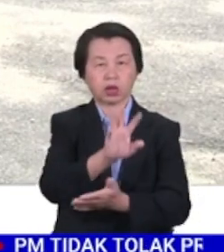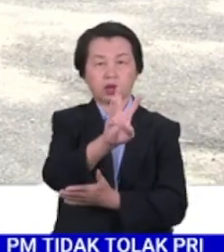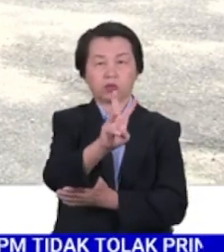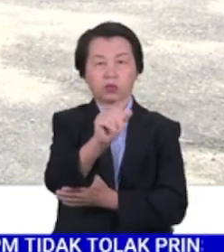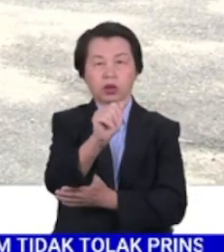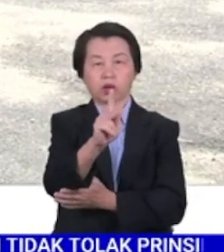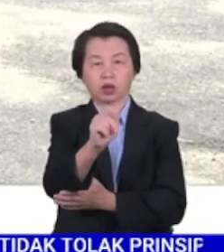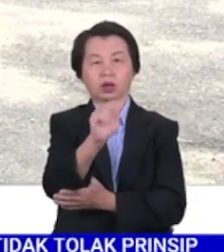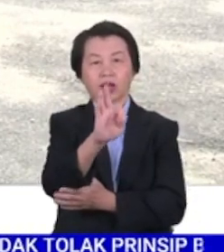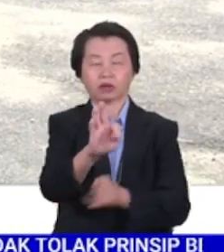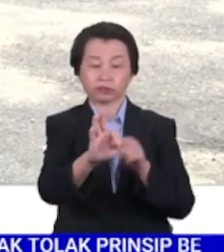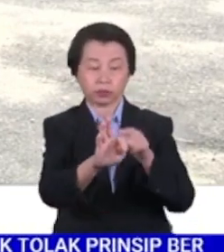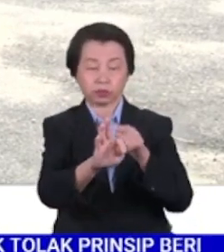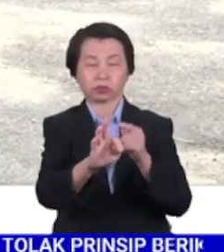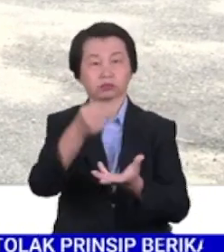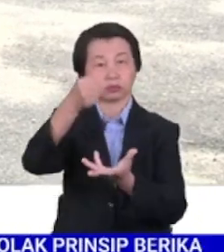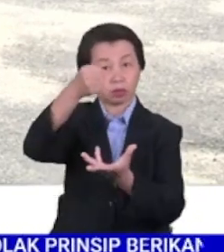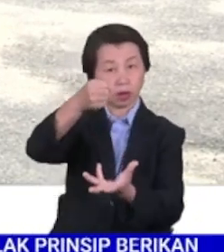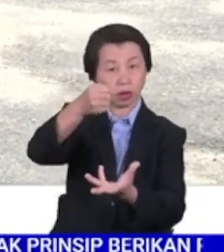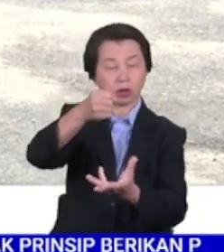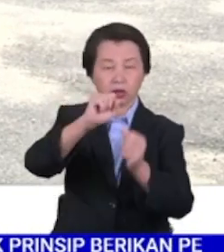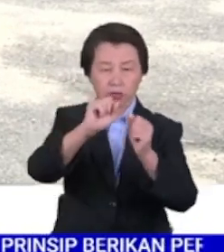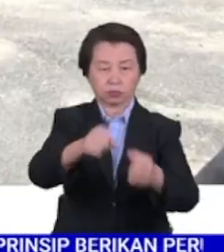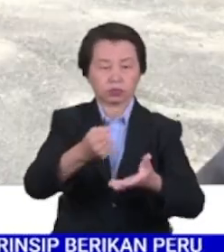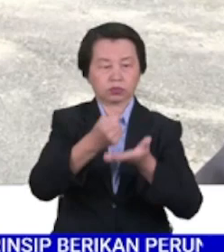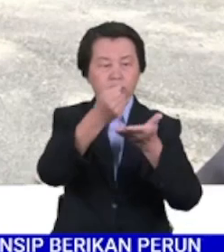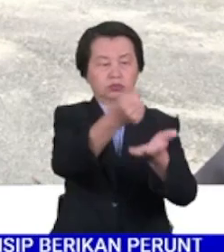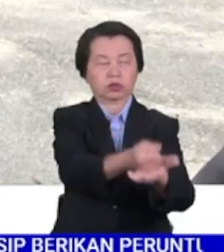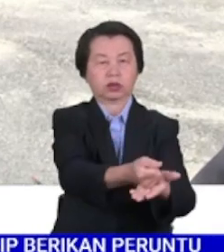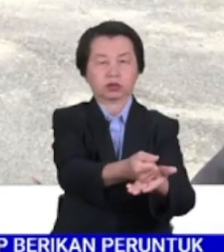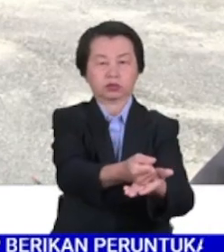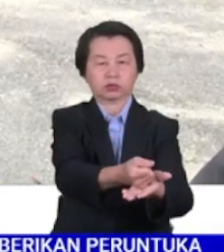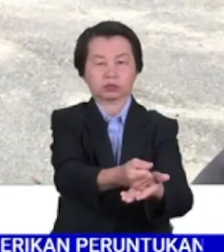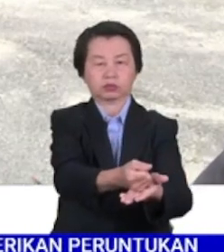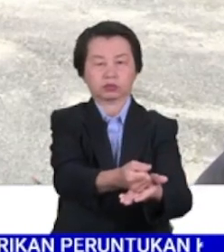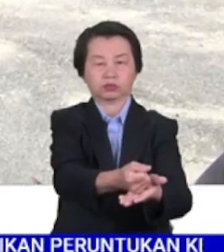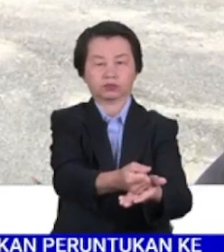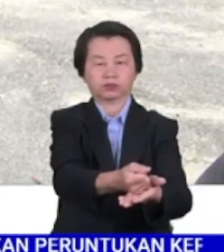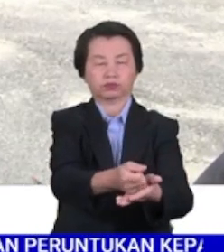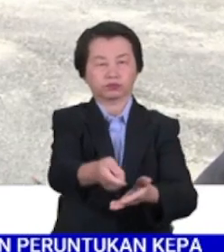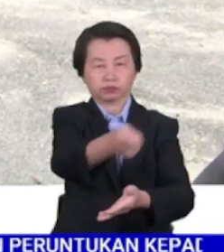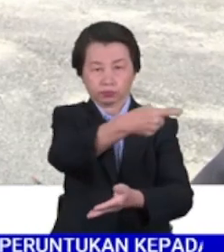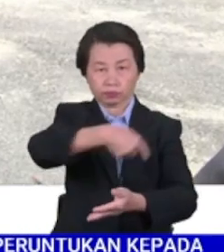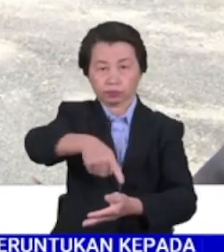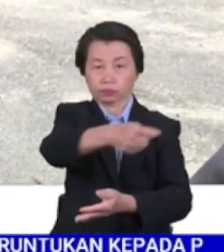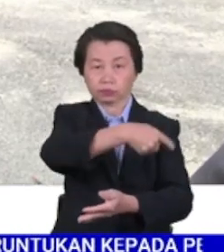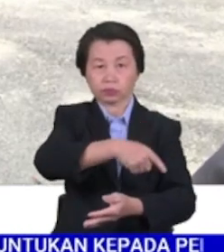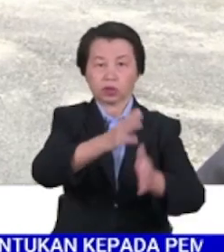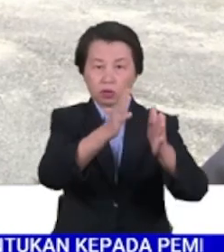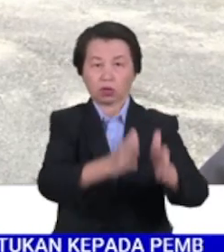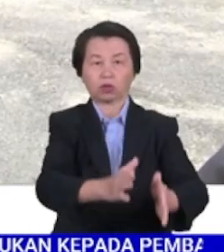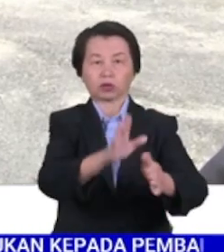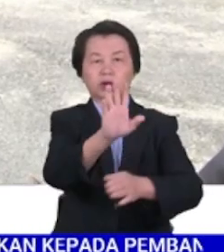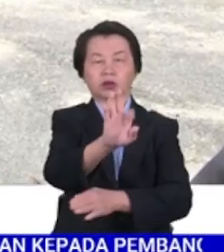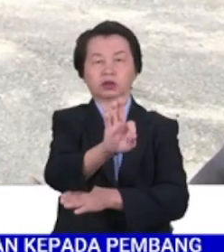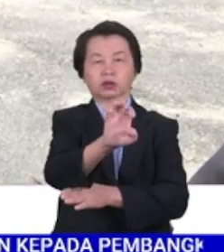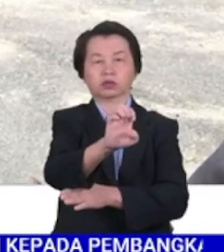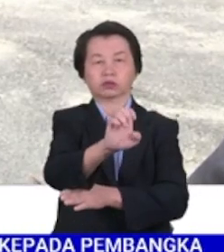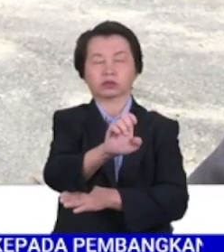itu adalah satu dana yang dapat membantu di kalangan warga-warga